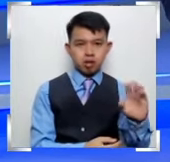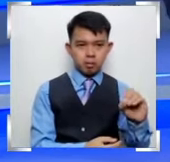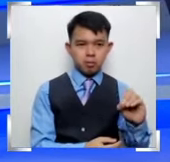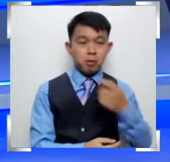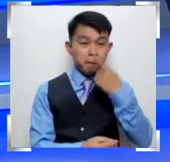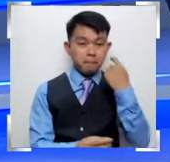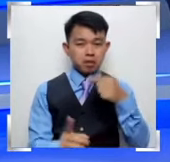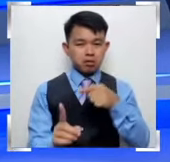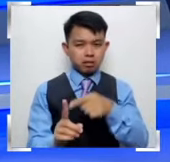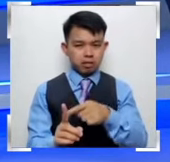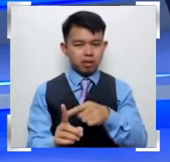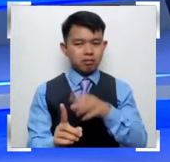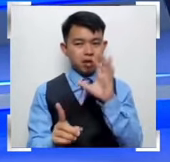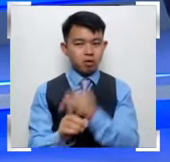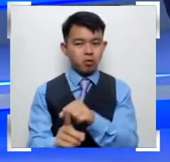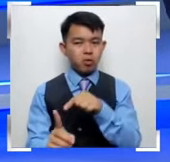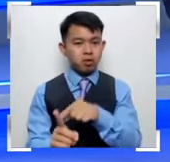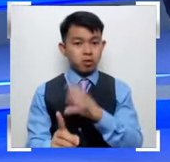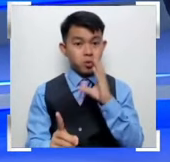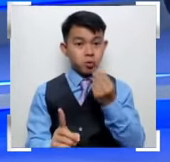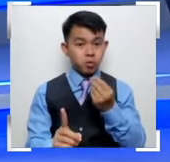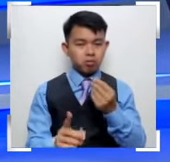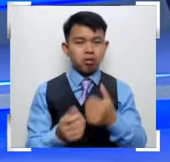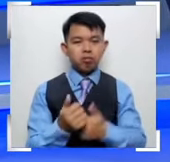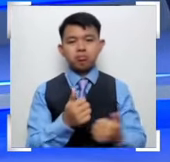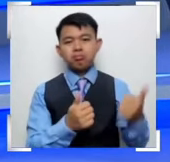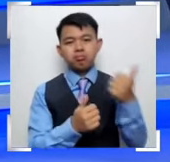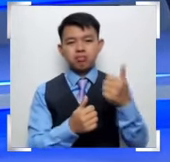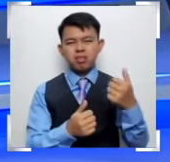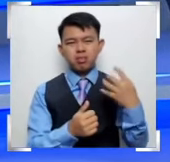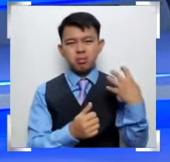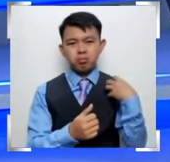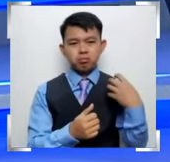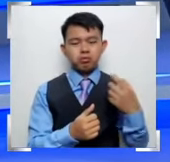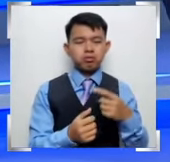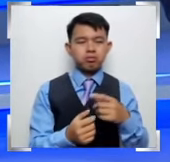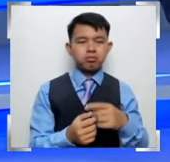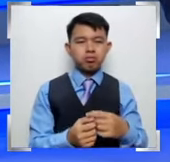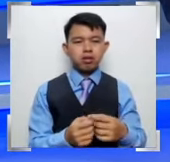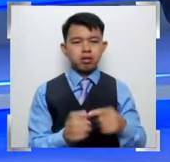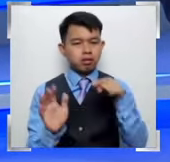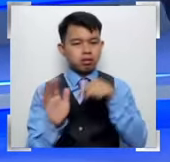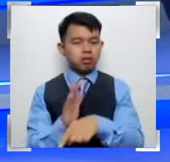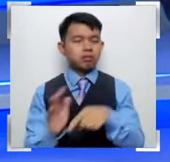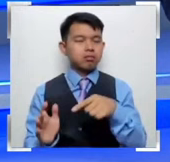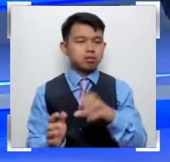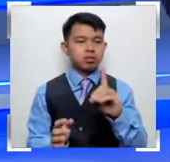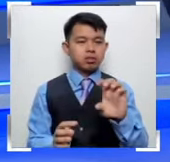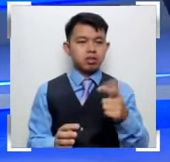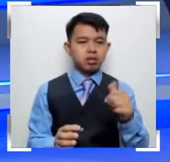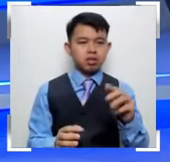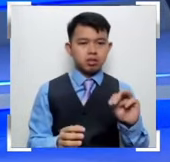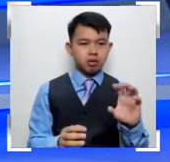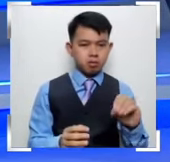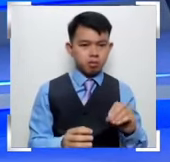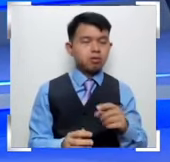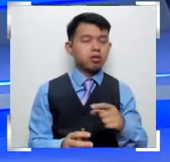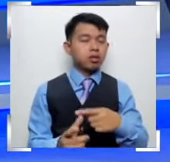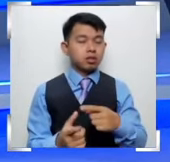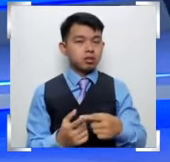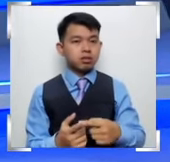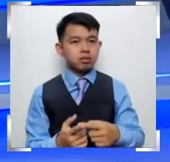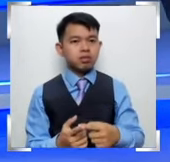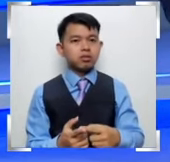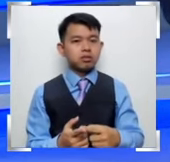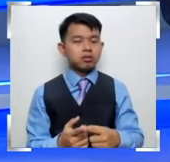ng team para ipatumba ang gobernador. Tinukoy din ni Justice Secretary Jesus Crispin Remulla kung sino